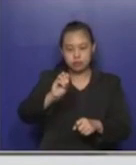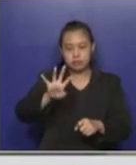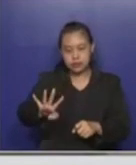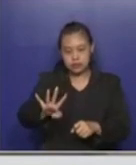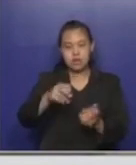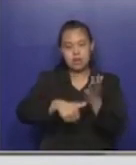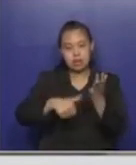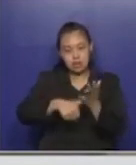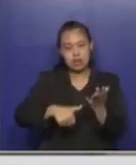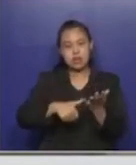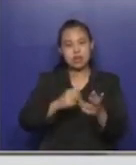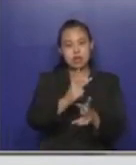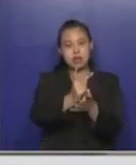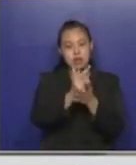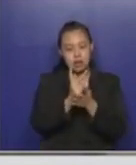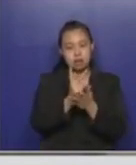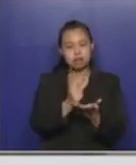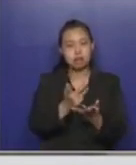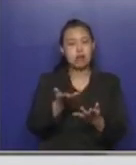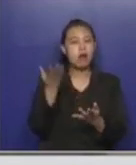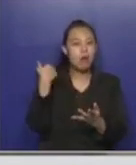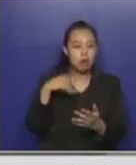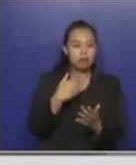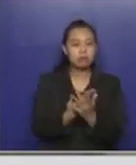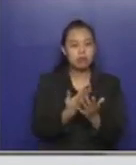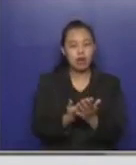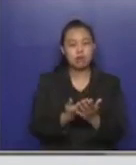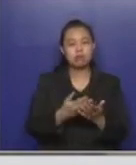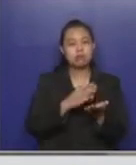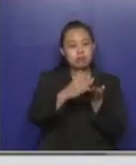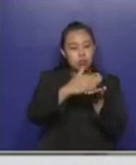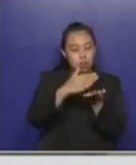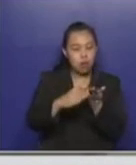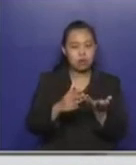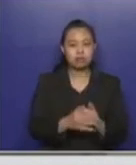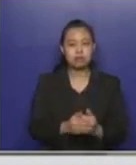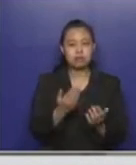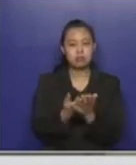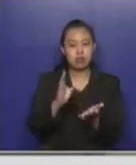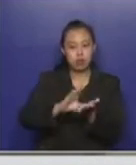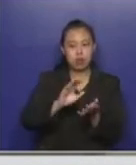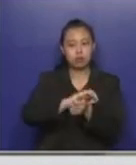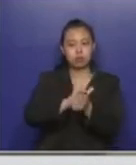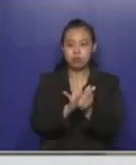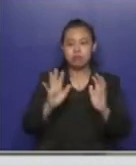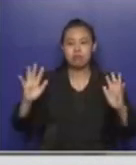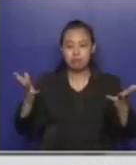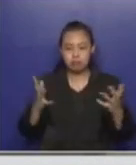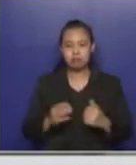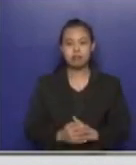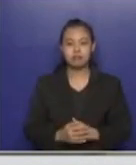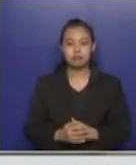การใช้หนี้เดิมที่รัฐบาลตั้งงบไว้ตั้งแต่ในอดีตที่สำคัญคือไม่มีงบโควิดอยู่ในนั้นเลยนะ